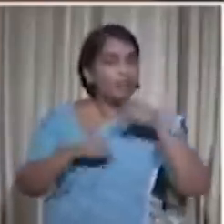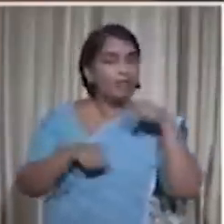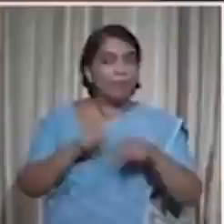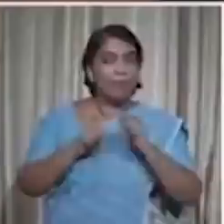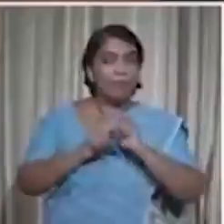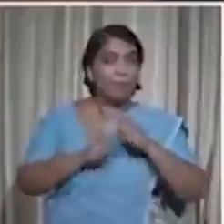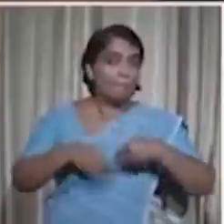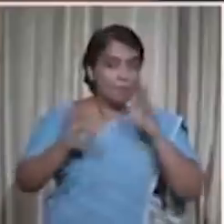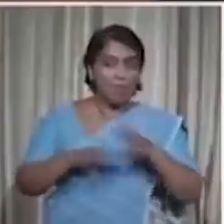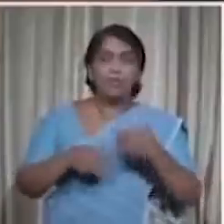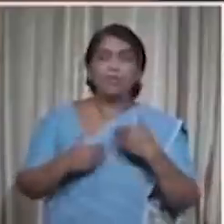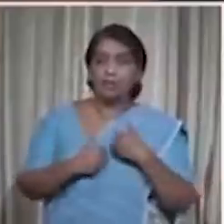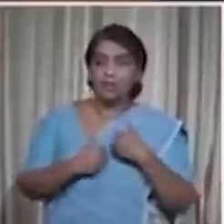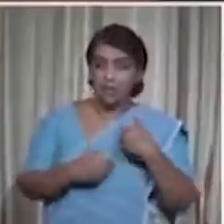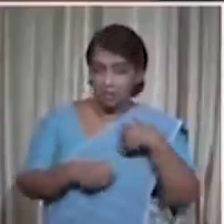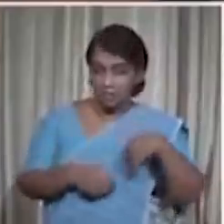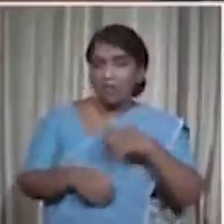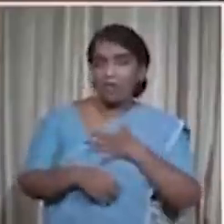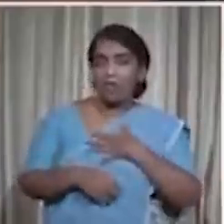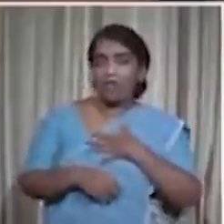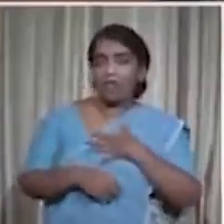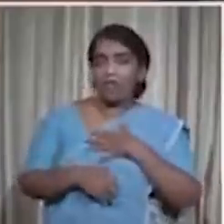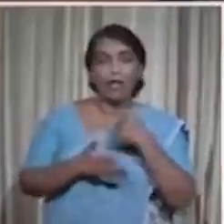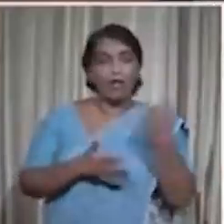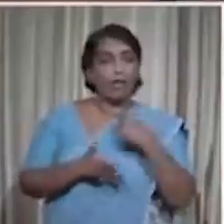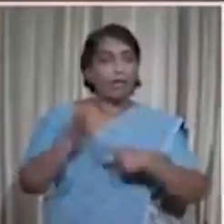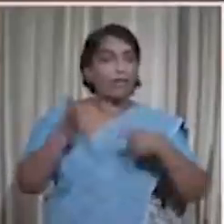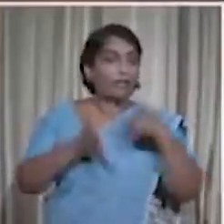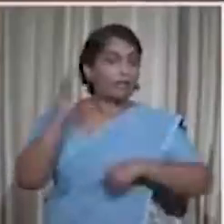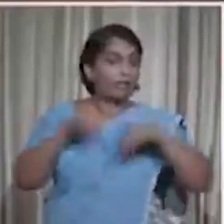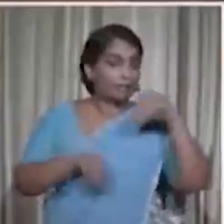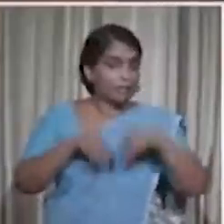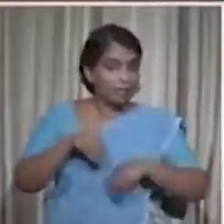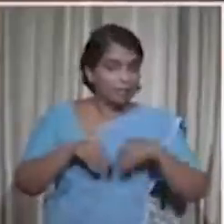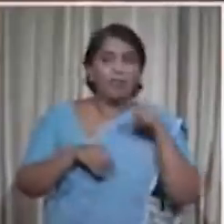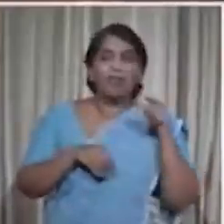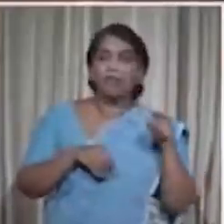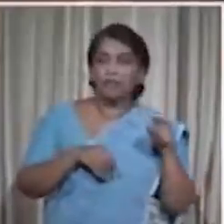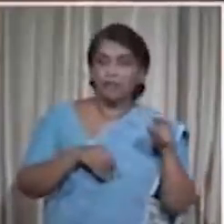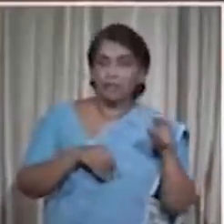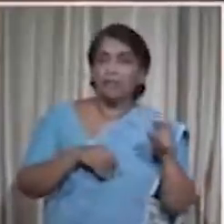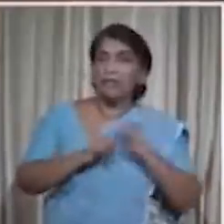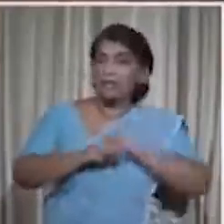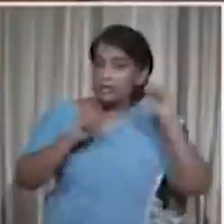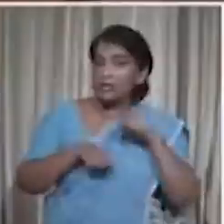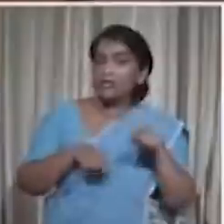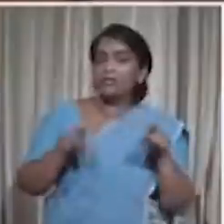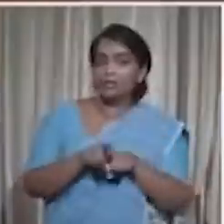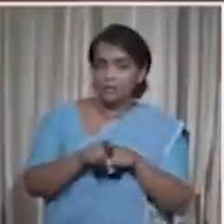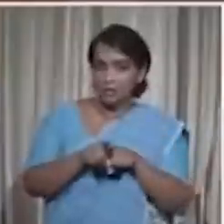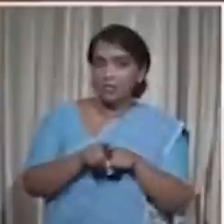என்பது இந்த புதியதொரு அரசியல் கலாச்சார முறைமையை நோக்கியதான அந்த போராடுபவர்களுக்கான பாராட்டை அல்லாமல்